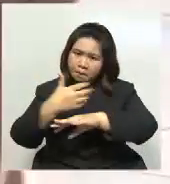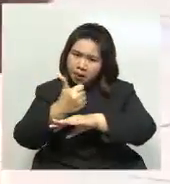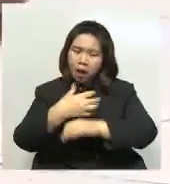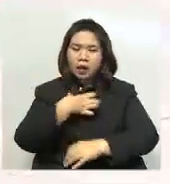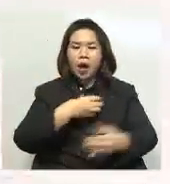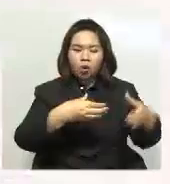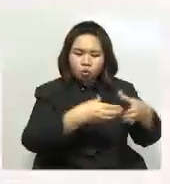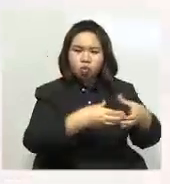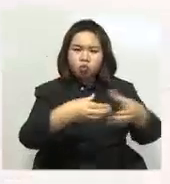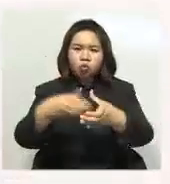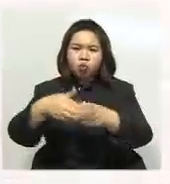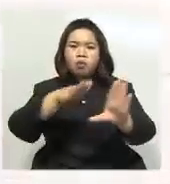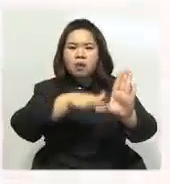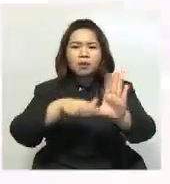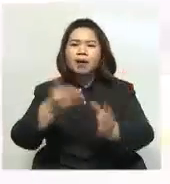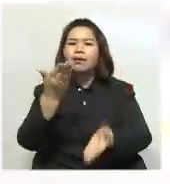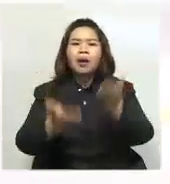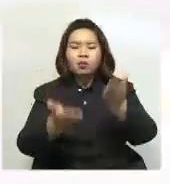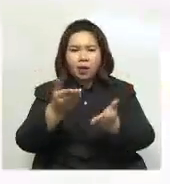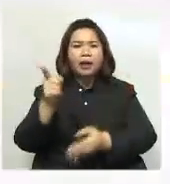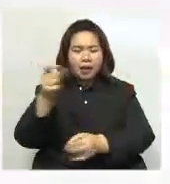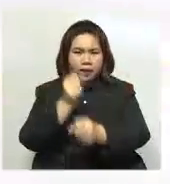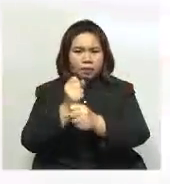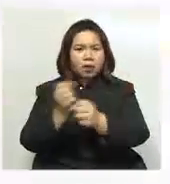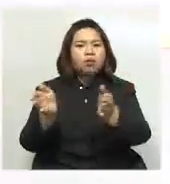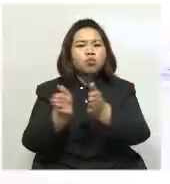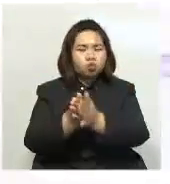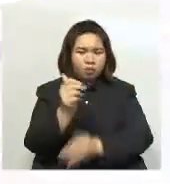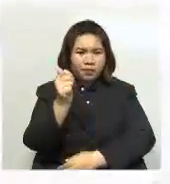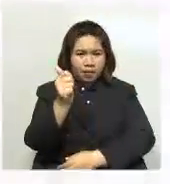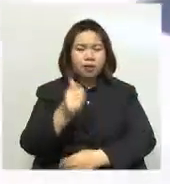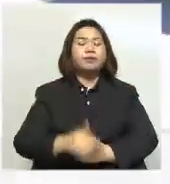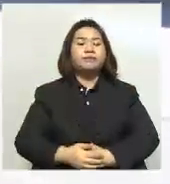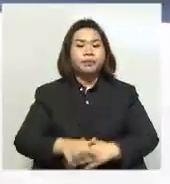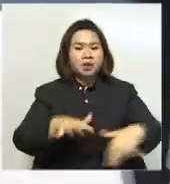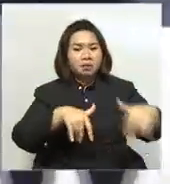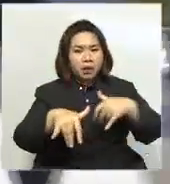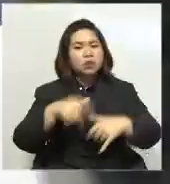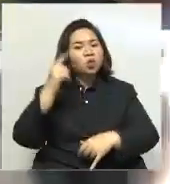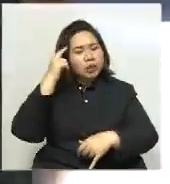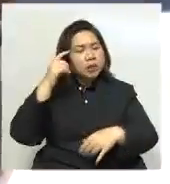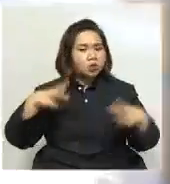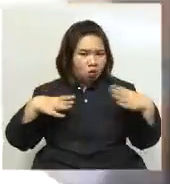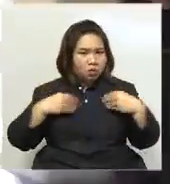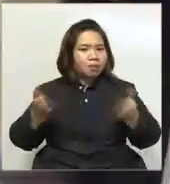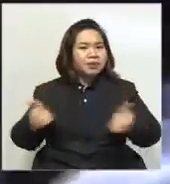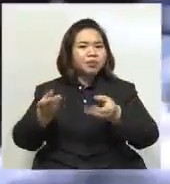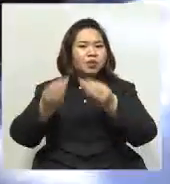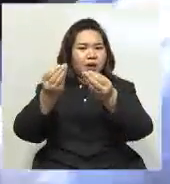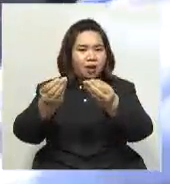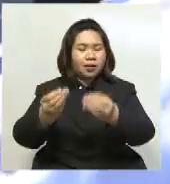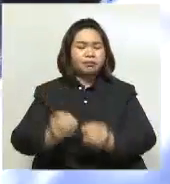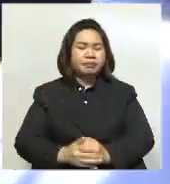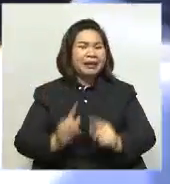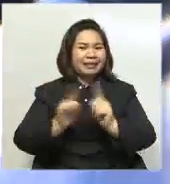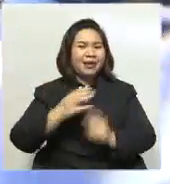สังกัดพรรคการเมืองใดก็เชื่อมั่นว่าจะทำงานร่วมกับนักการเมืองได้และประชาชนส่วนใหญ่ยังให้การสนับสนุนส่วนตัวท่านเ